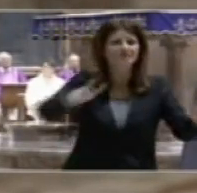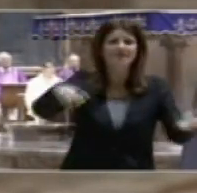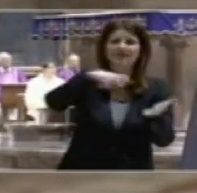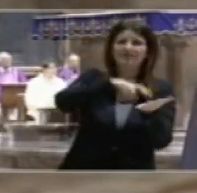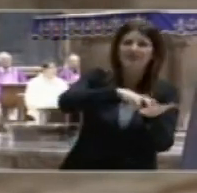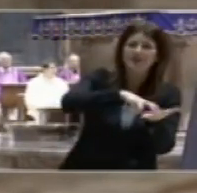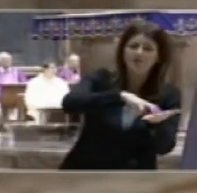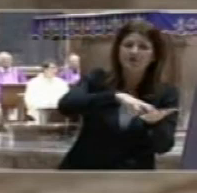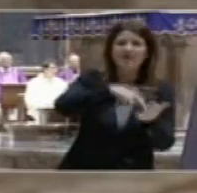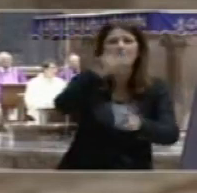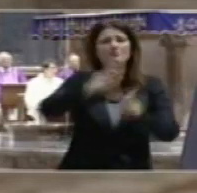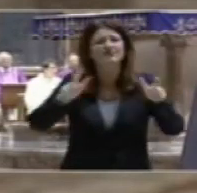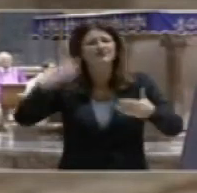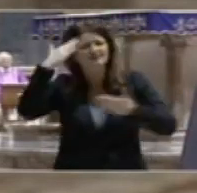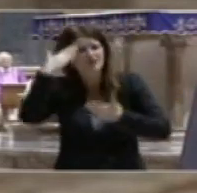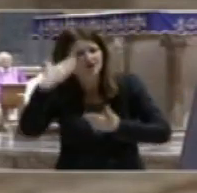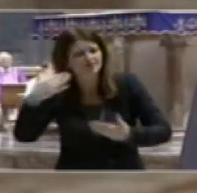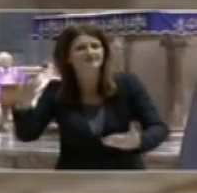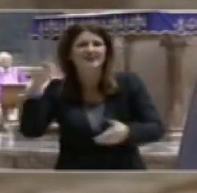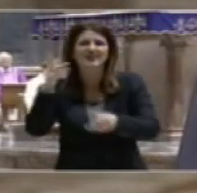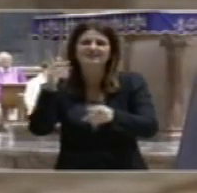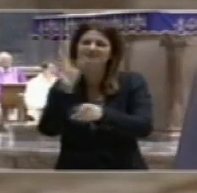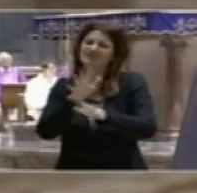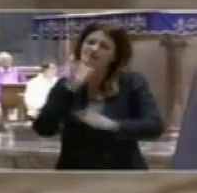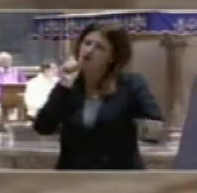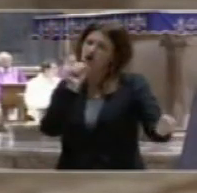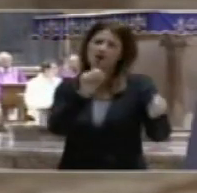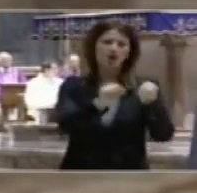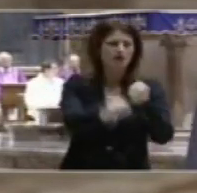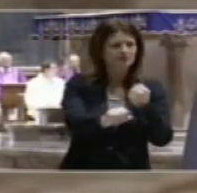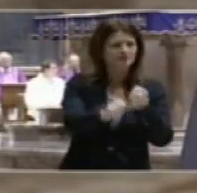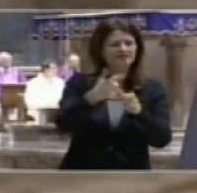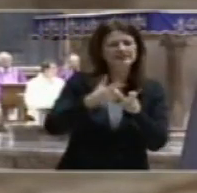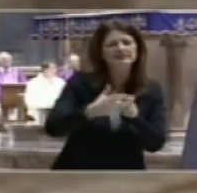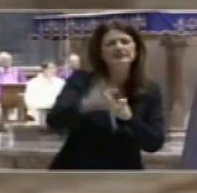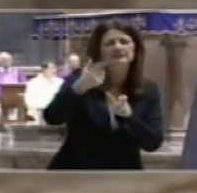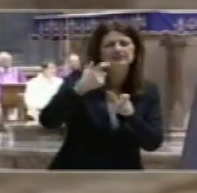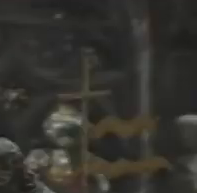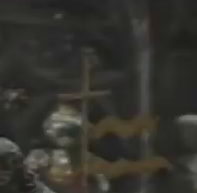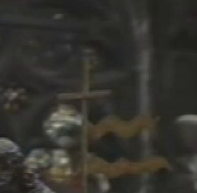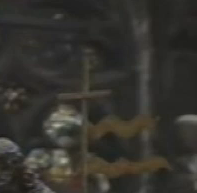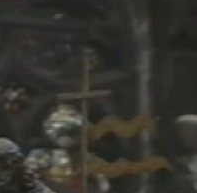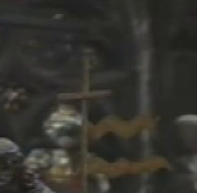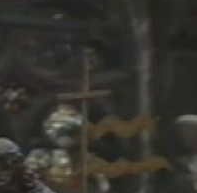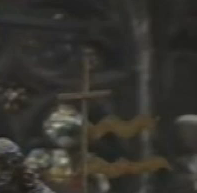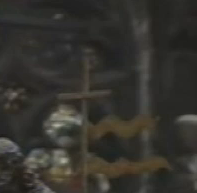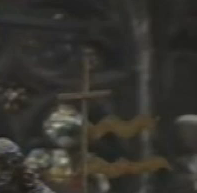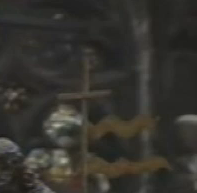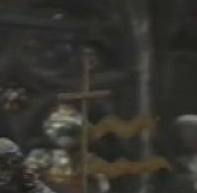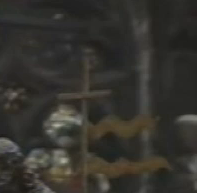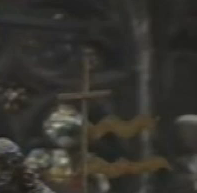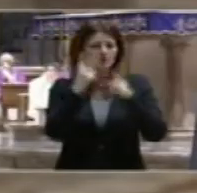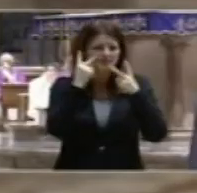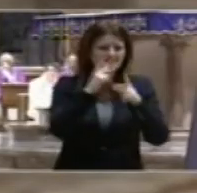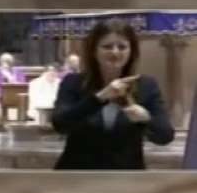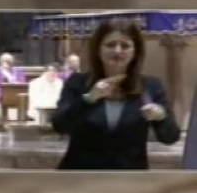gli sventurati e ha una durata esagerata. È lo spettacolo della